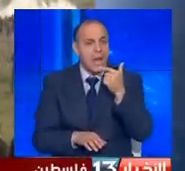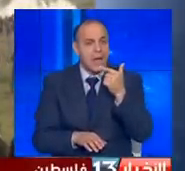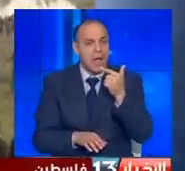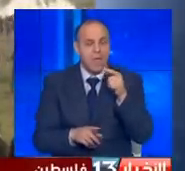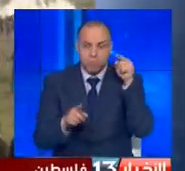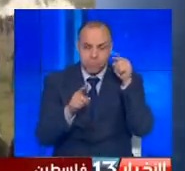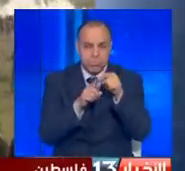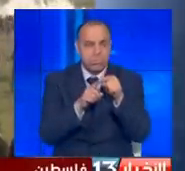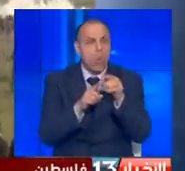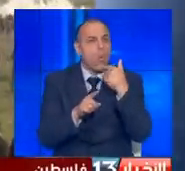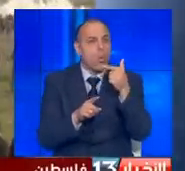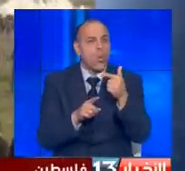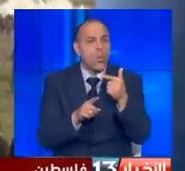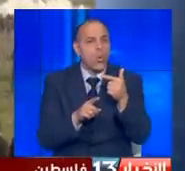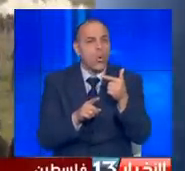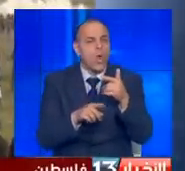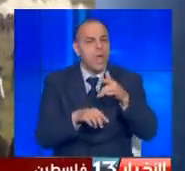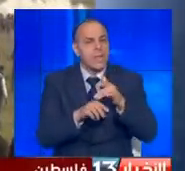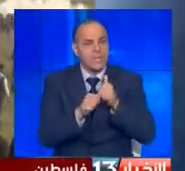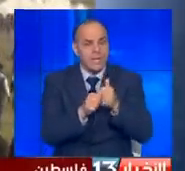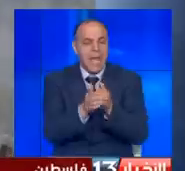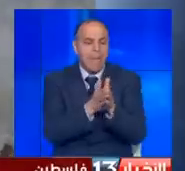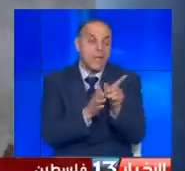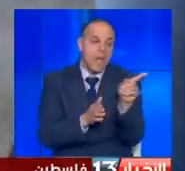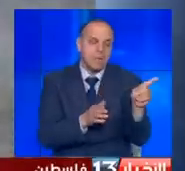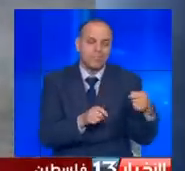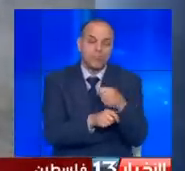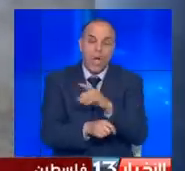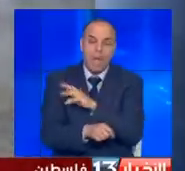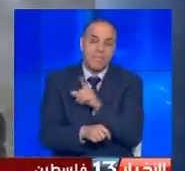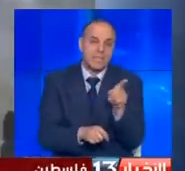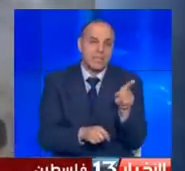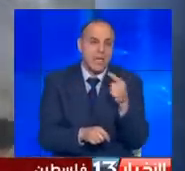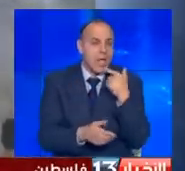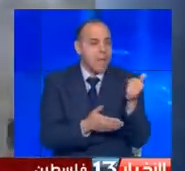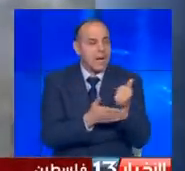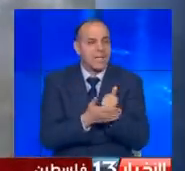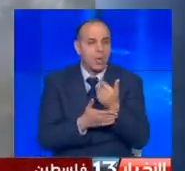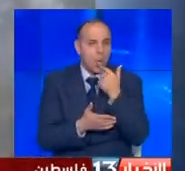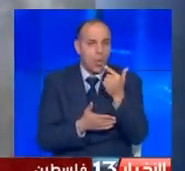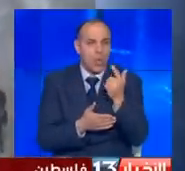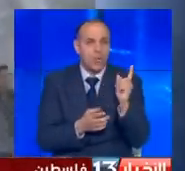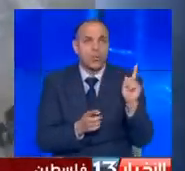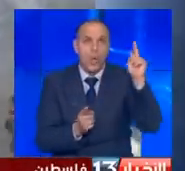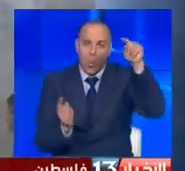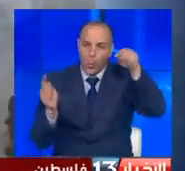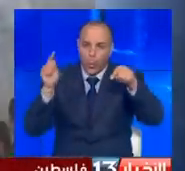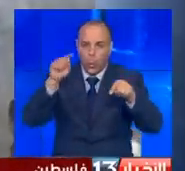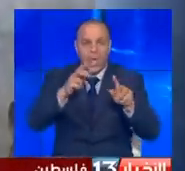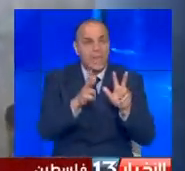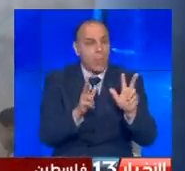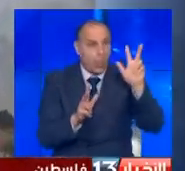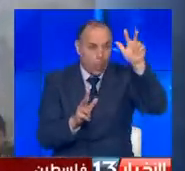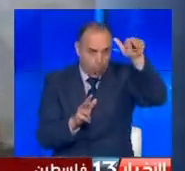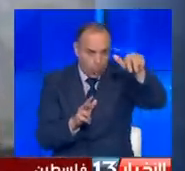استهدافه لمواقع وصفها بال تابعه لحركه حماس في غزه بعد زعمه اعتراض صاروخين من الصواريخ الثلاثه